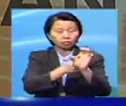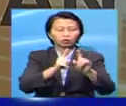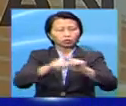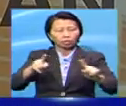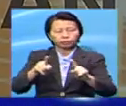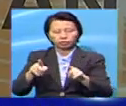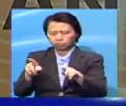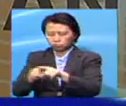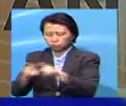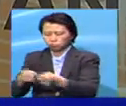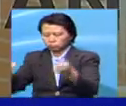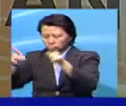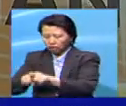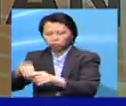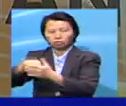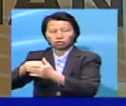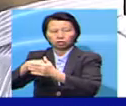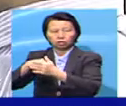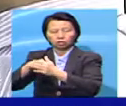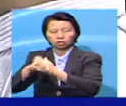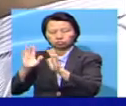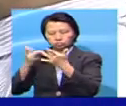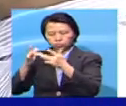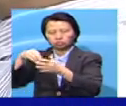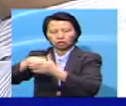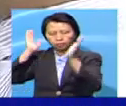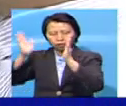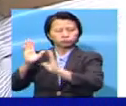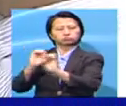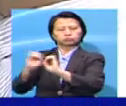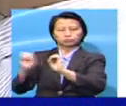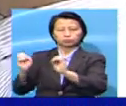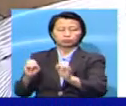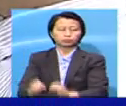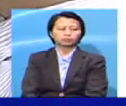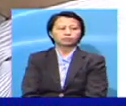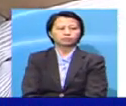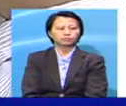insiden serupa dilaporkan pada lawan sosial di Malaysia.